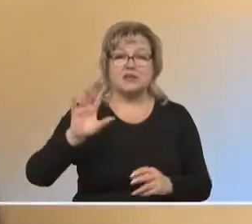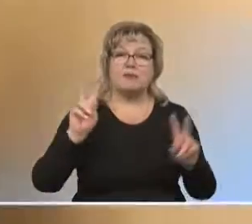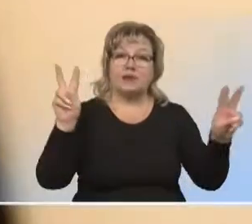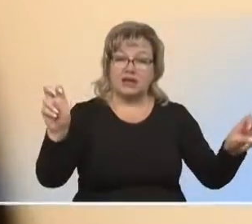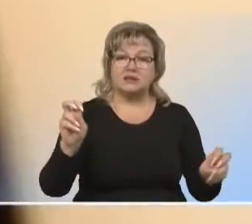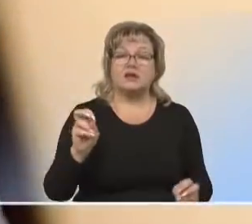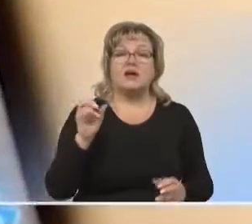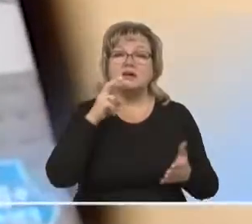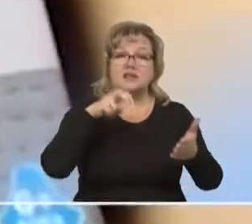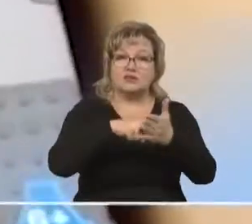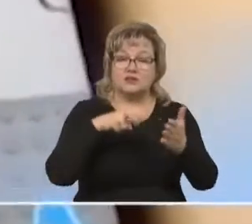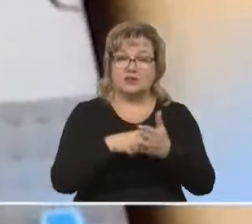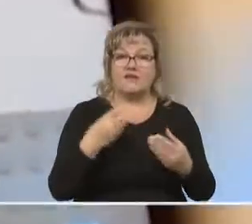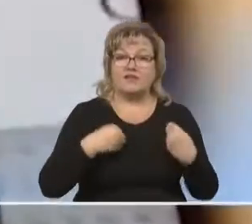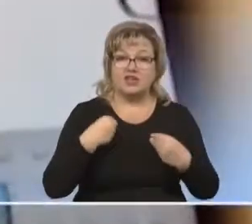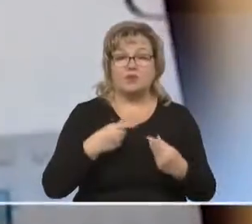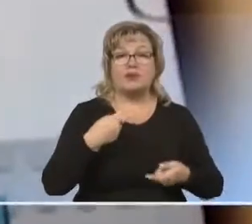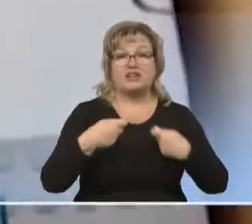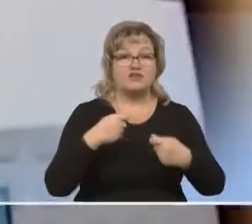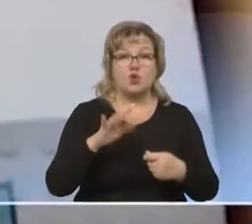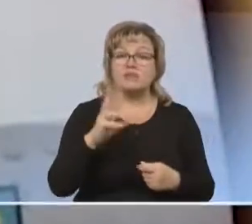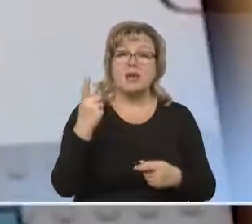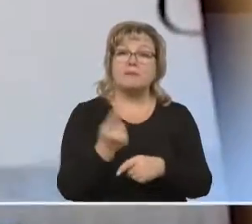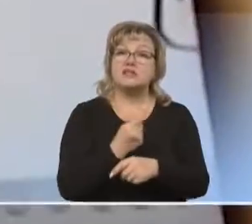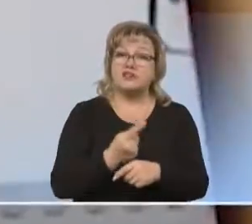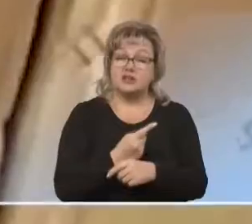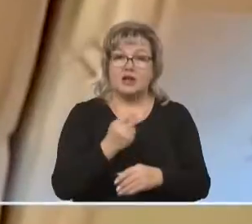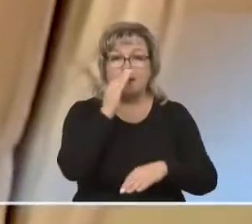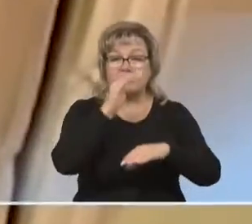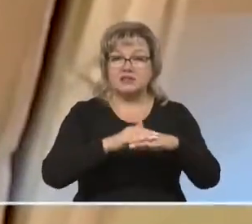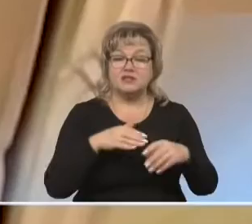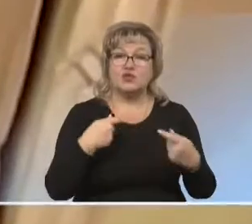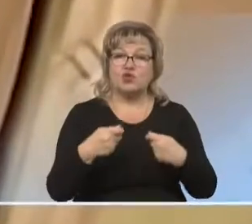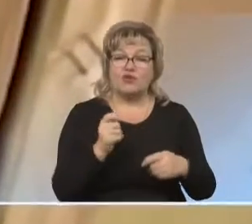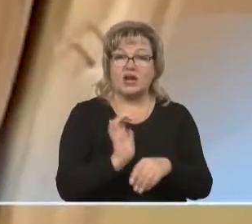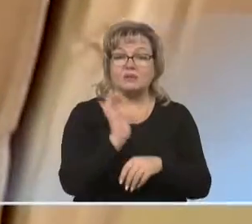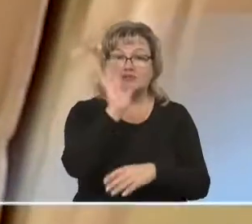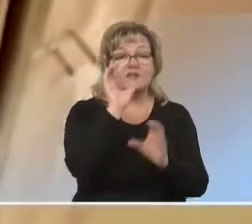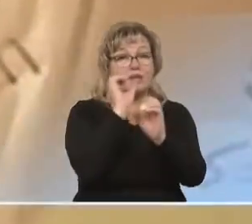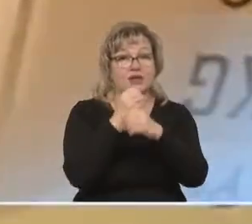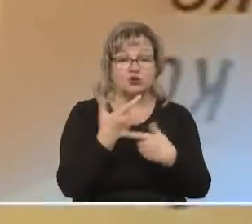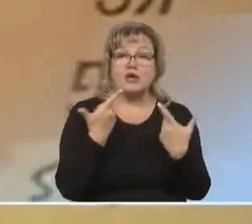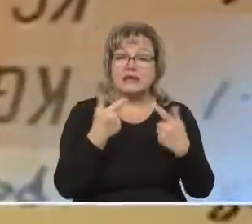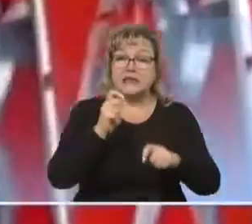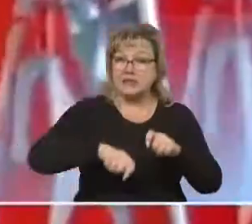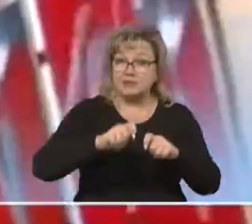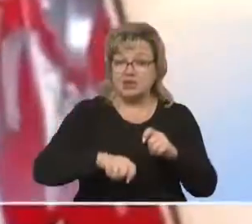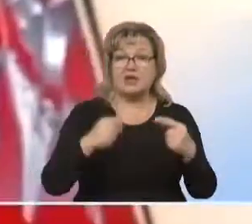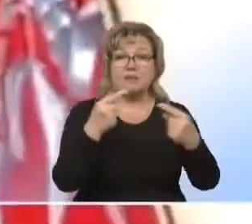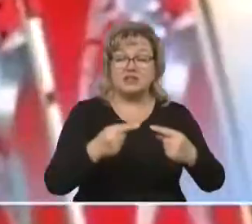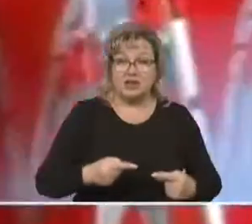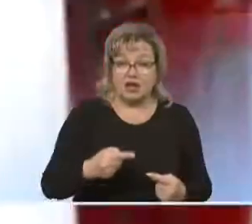товарные знаки. Наносятся на вещь уже продавцом, а не производителем. Подозрительный товар отправляется в лабораторию, где эксперты определяют